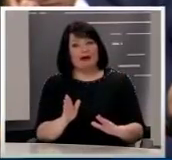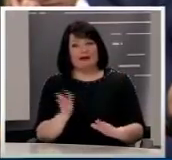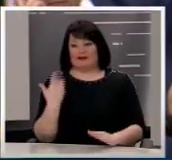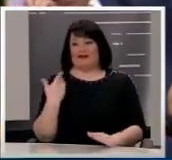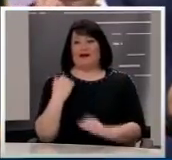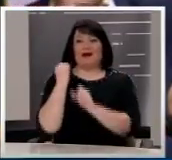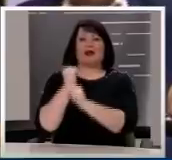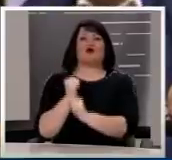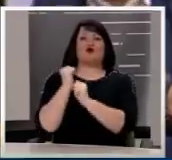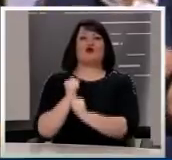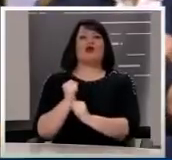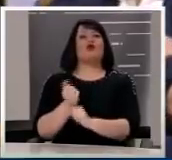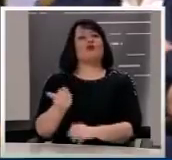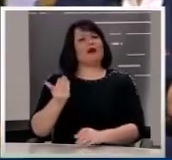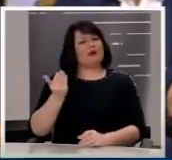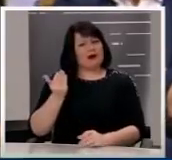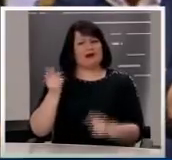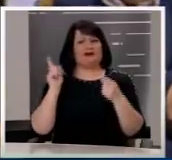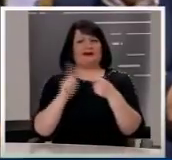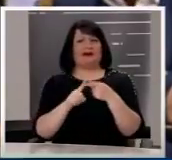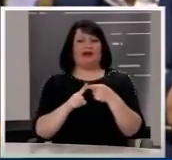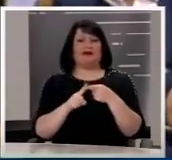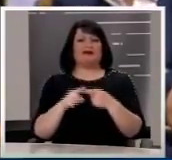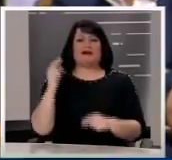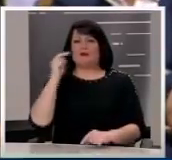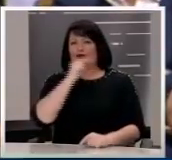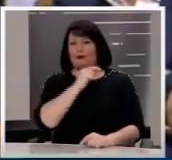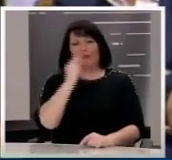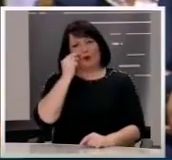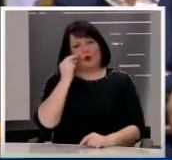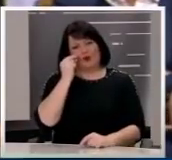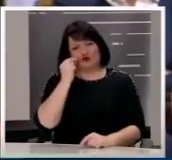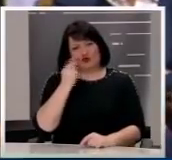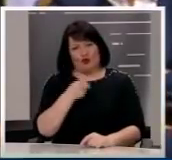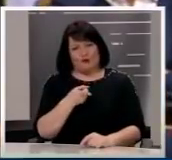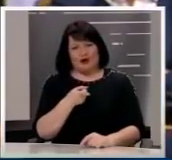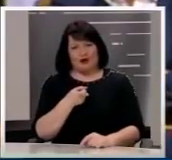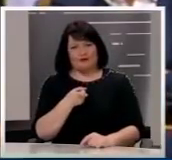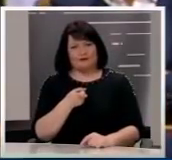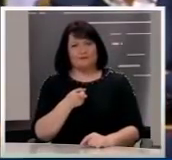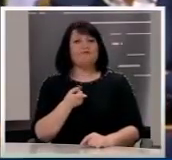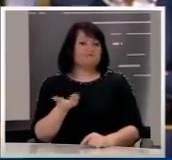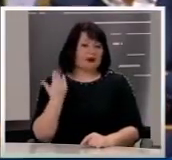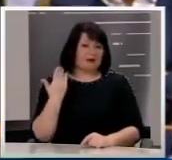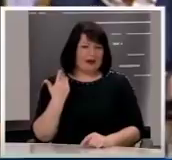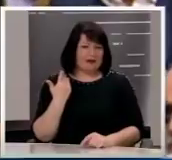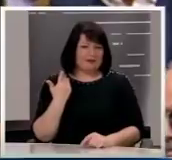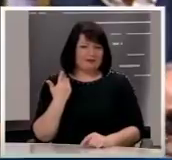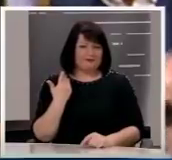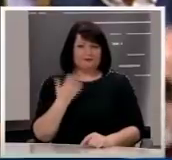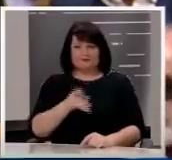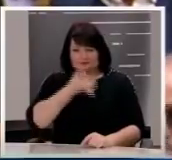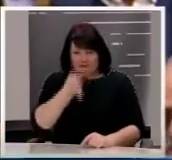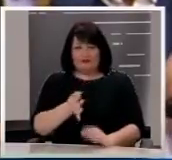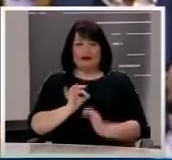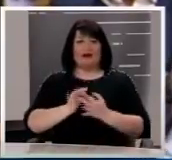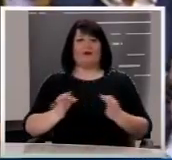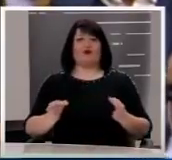του Γενάρη, πολύ πριν συναντήσω τον Πρωθυπουργό της πρώην Ιουγκοσλαβικής Δημοκρατίας της Μακεδονίας, όπου αναφέρομαι